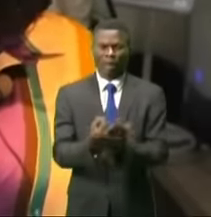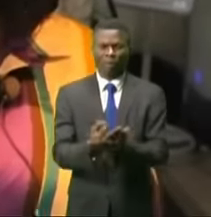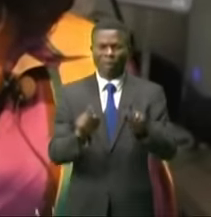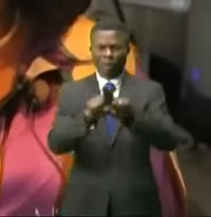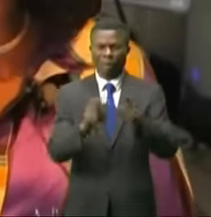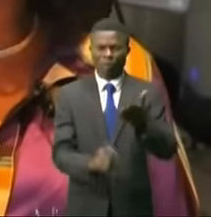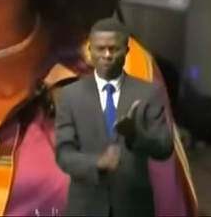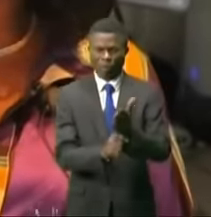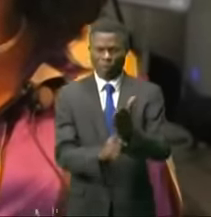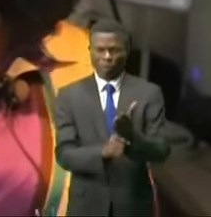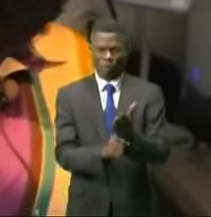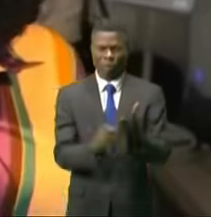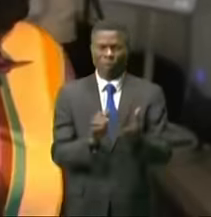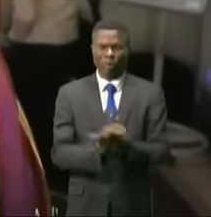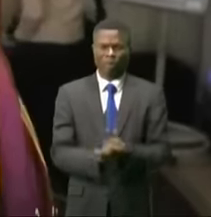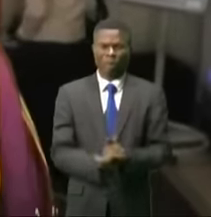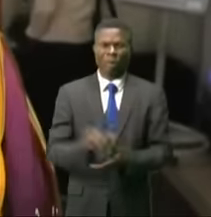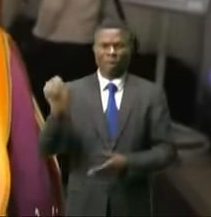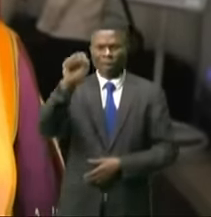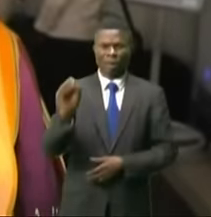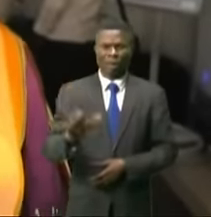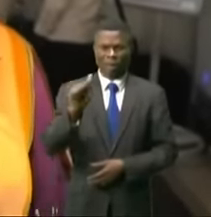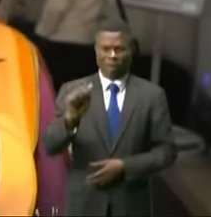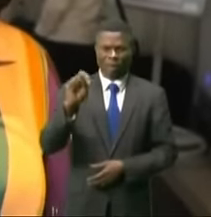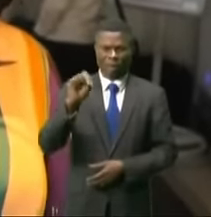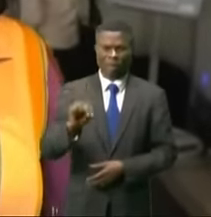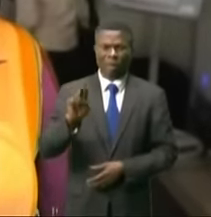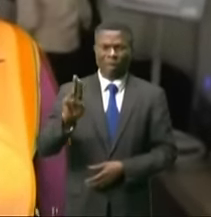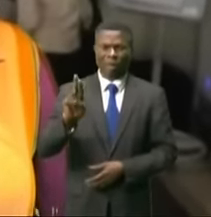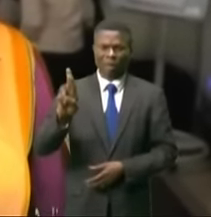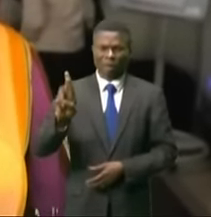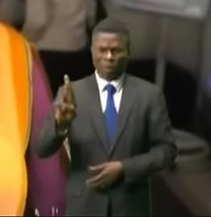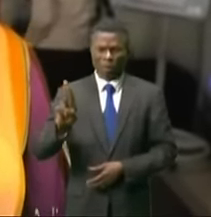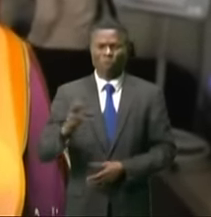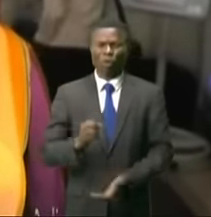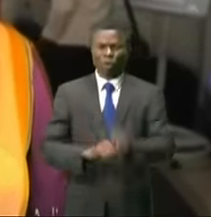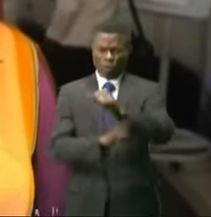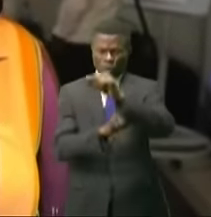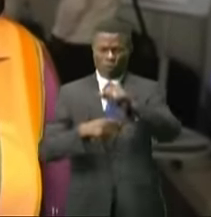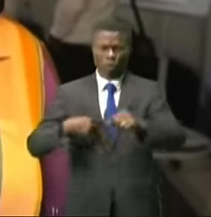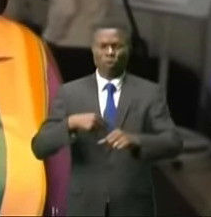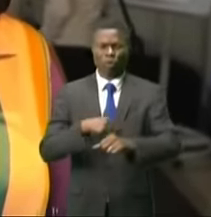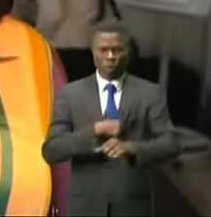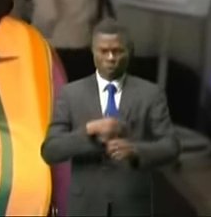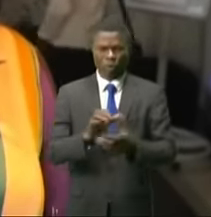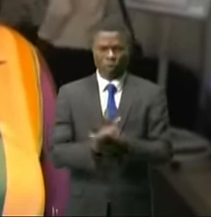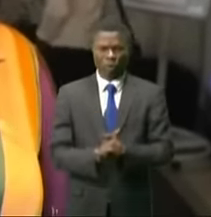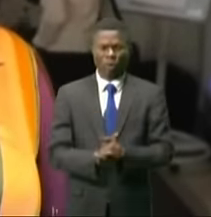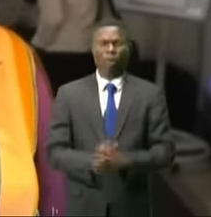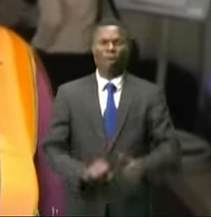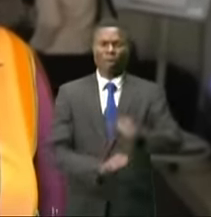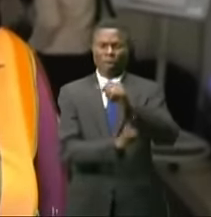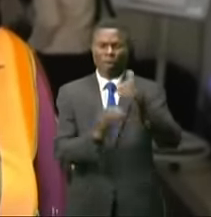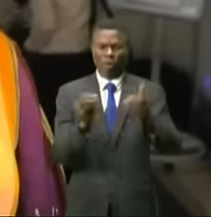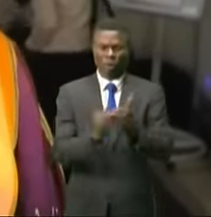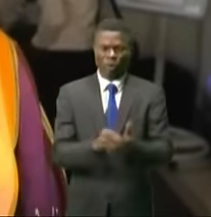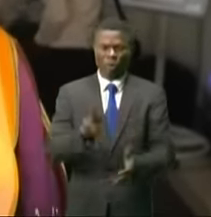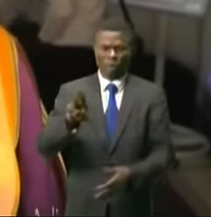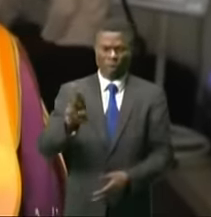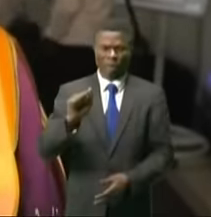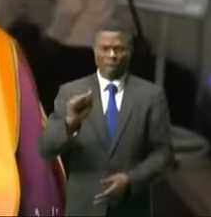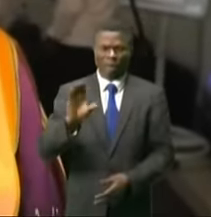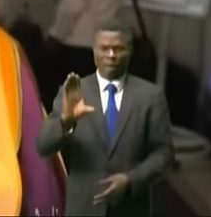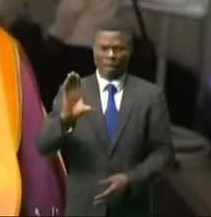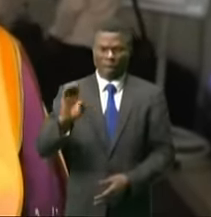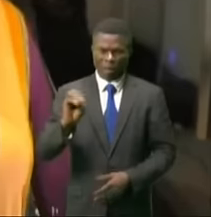Nous avons eu Sanrou qui nous a appuyé, Chai, Clinton Health Initiative Access. Nous avons eu l'appui de RACOJ,